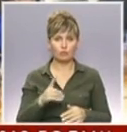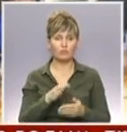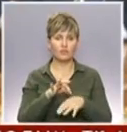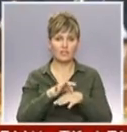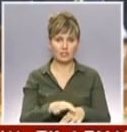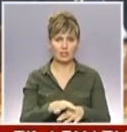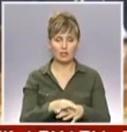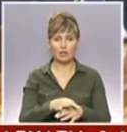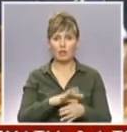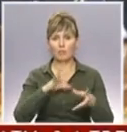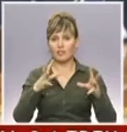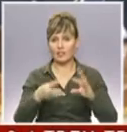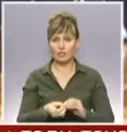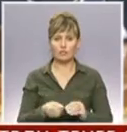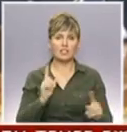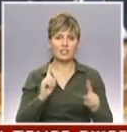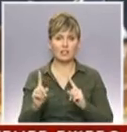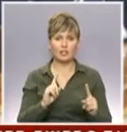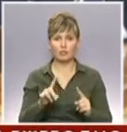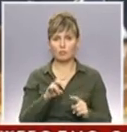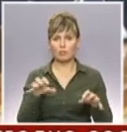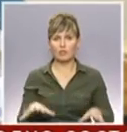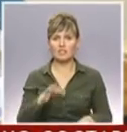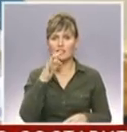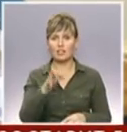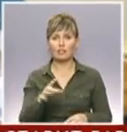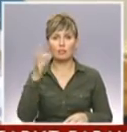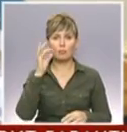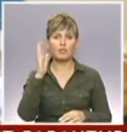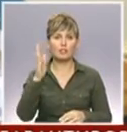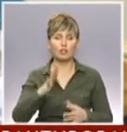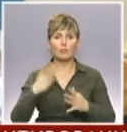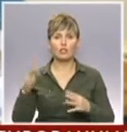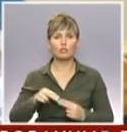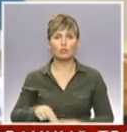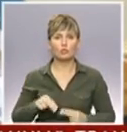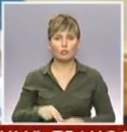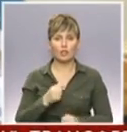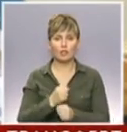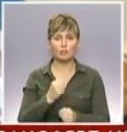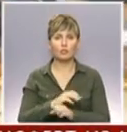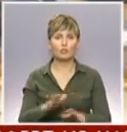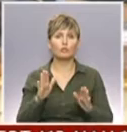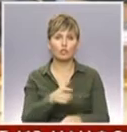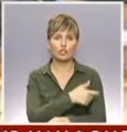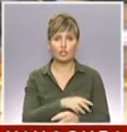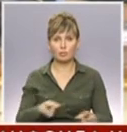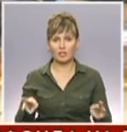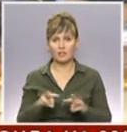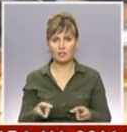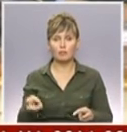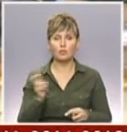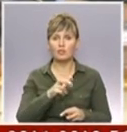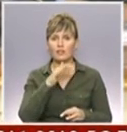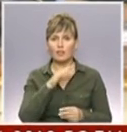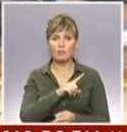странам. Подводя итоги заседания, Нурсултан Назарбаев напомнил, что предстоит большая трудоемкая работа, и не только членам правительства. Пришло